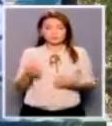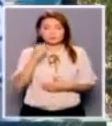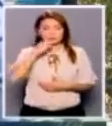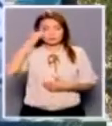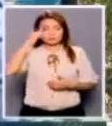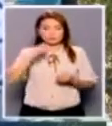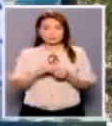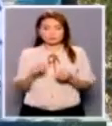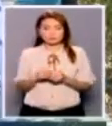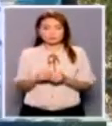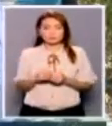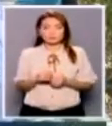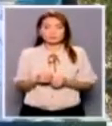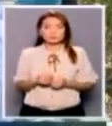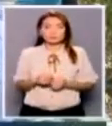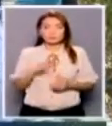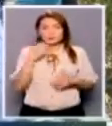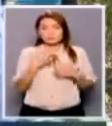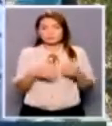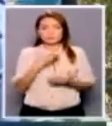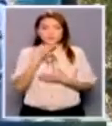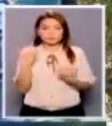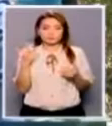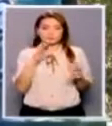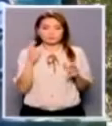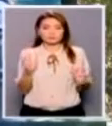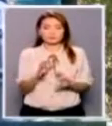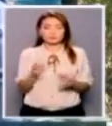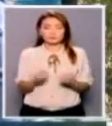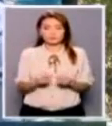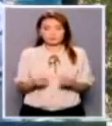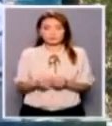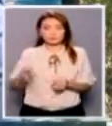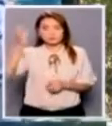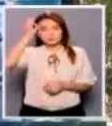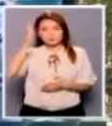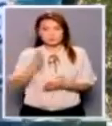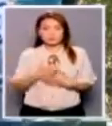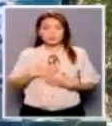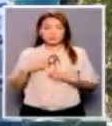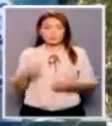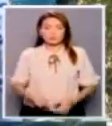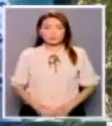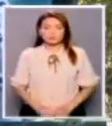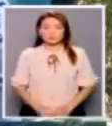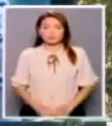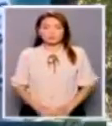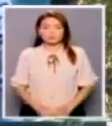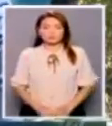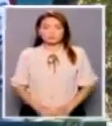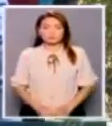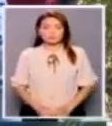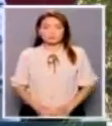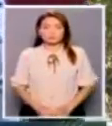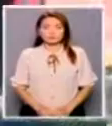айтамыз. Әрқашанда осылай қарттарымызды елеусіз қалдырмай, осындай атаулы күндері келіп, ниеттерін білдіріп жатқандарына көп-көп